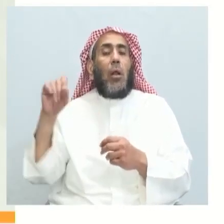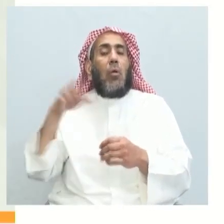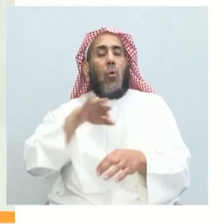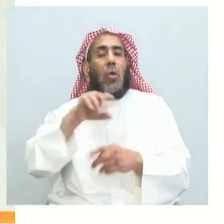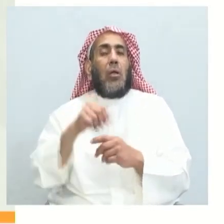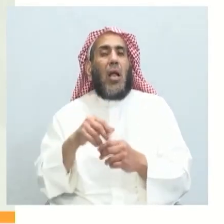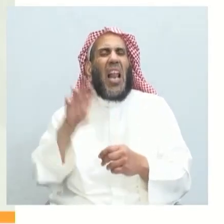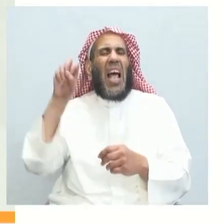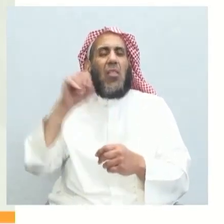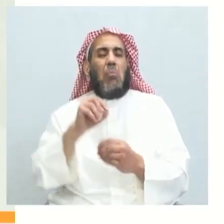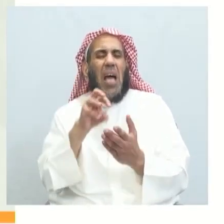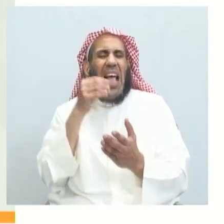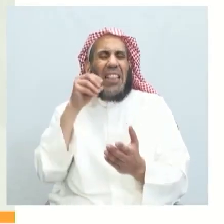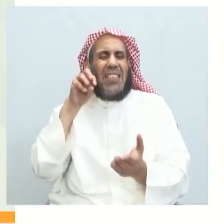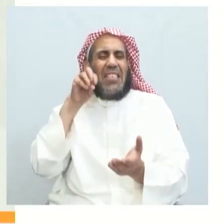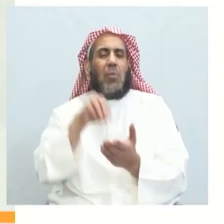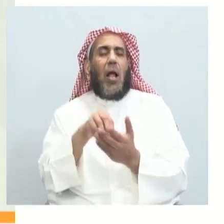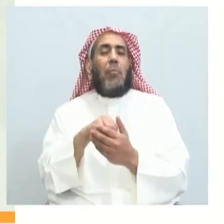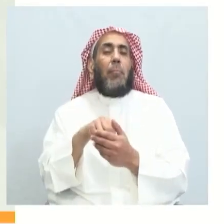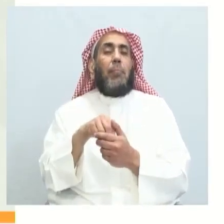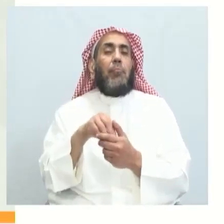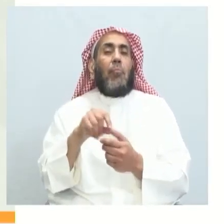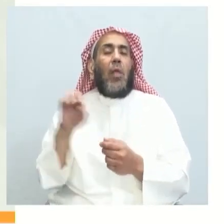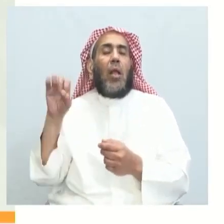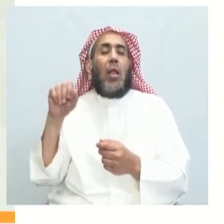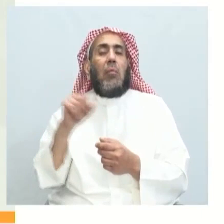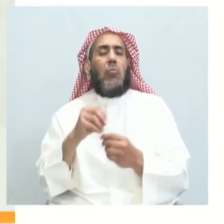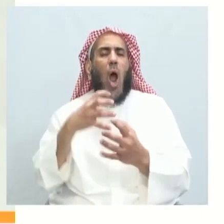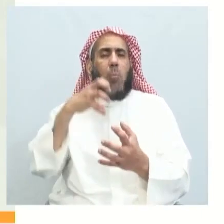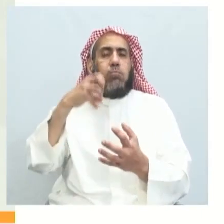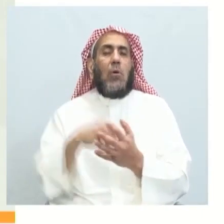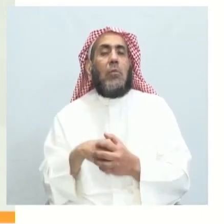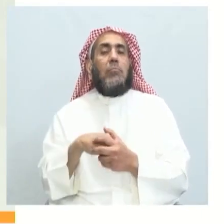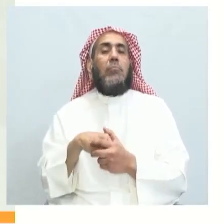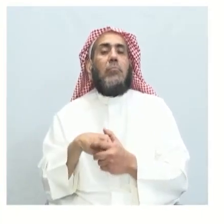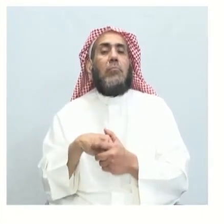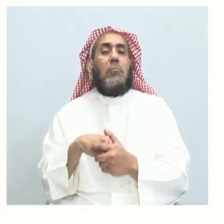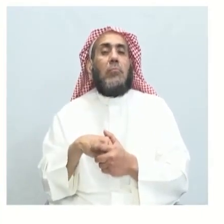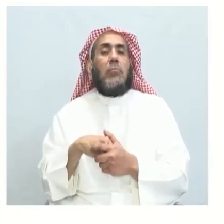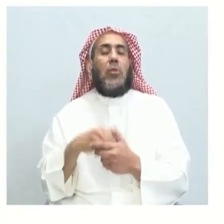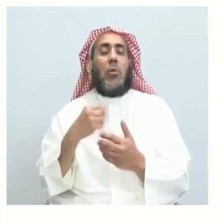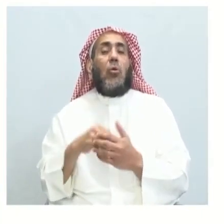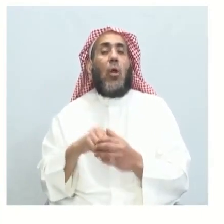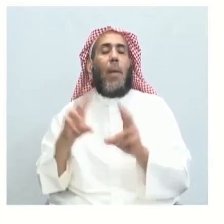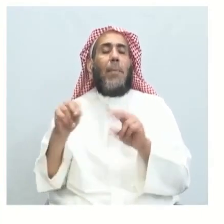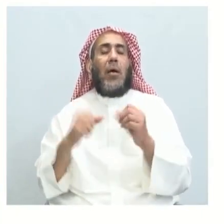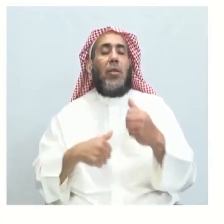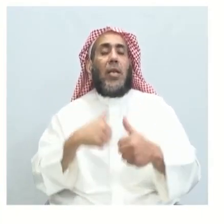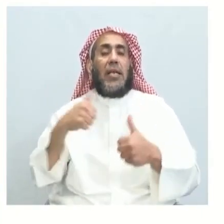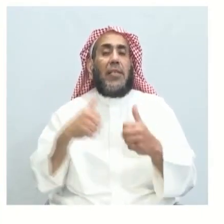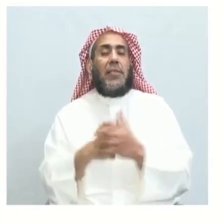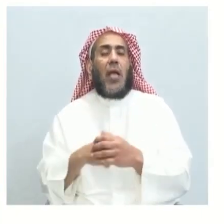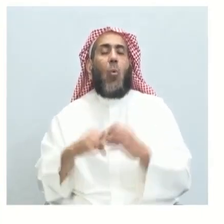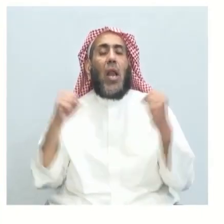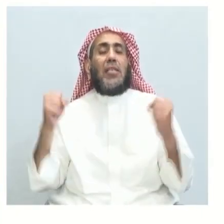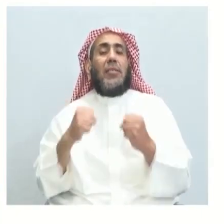والبقر القضم هنا الاكل باطراف الاسنان كما ذكرنا والقضم هنا الاكل بجميع الفم جميل هنا بعض النقاشات او